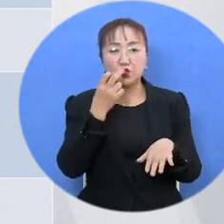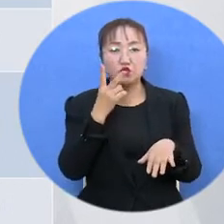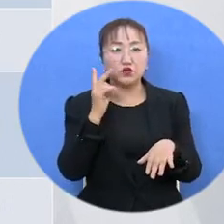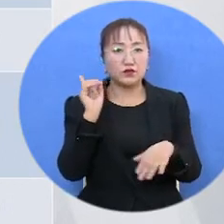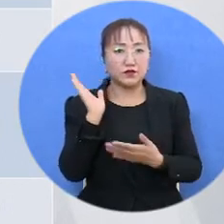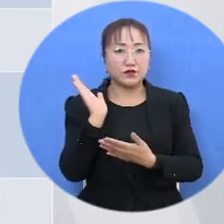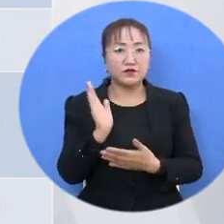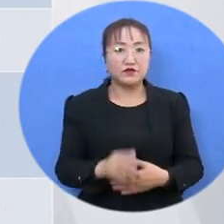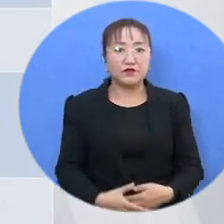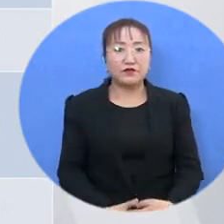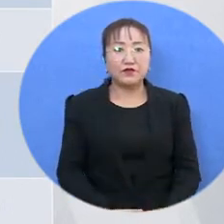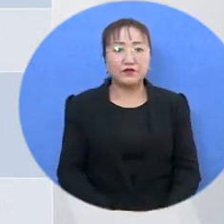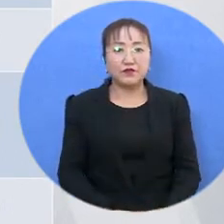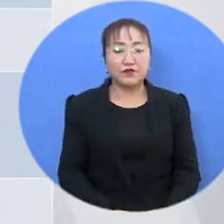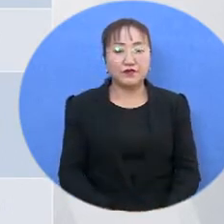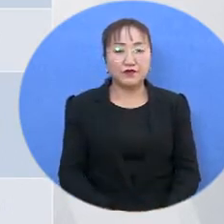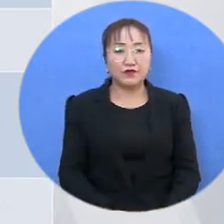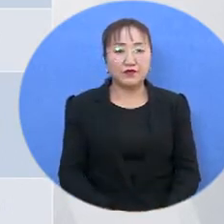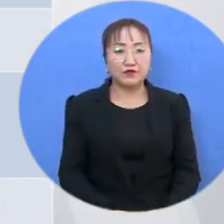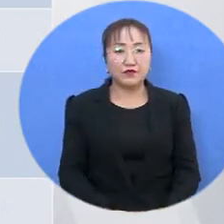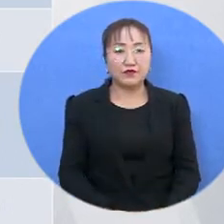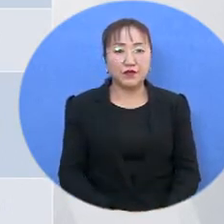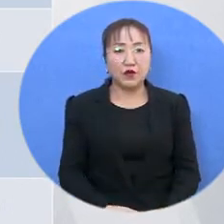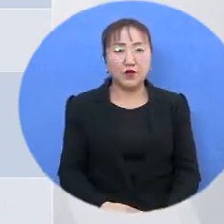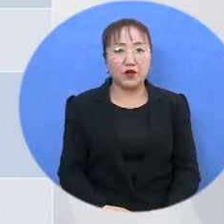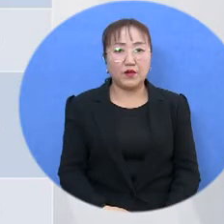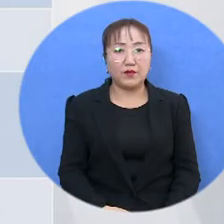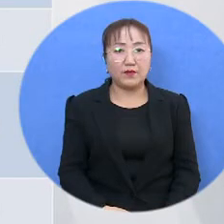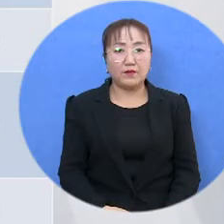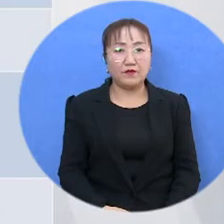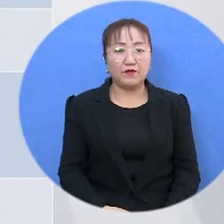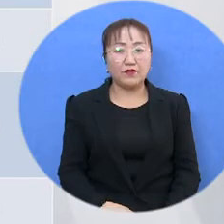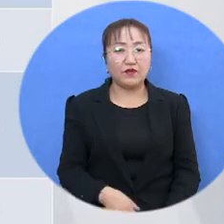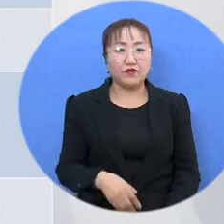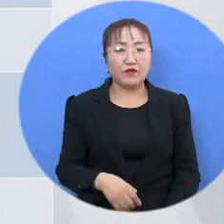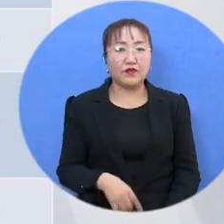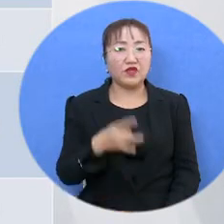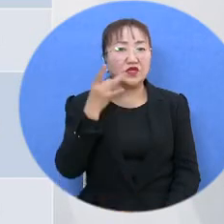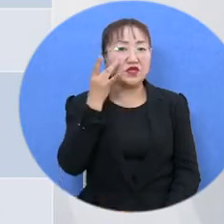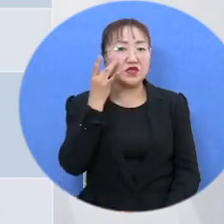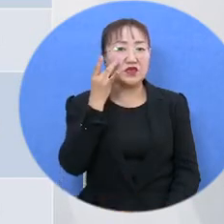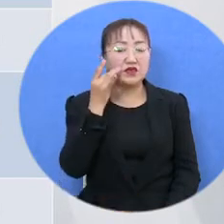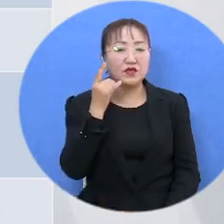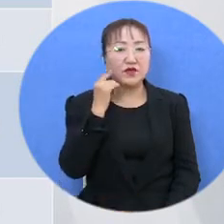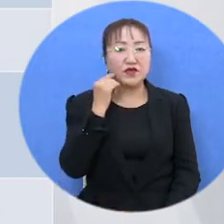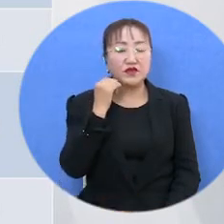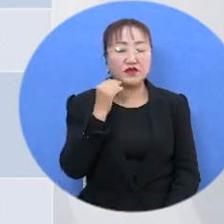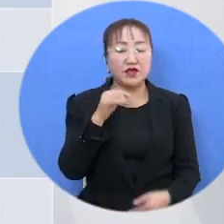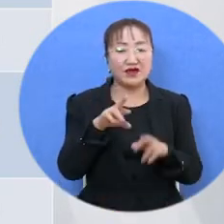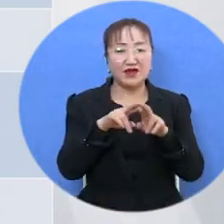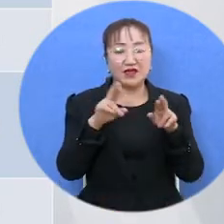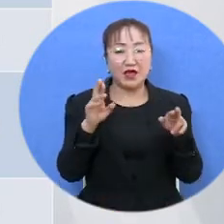47 кг байгаа бол дундаж үзүүлэлт нь 37 кг байна. За хүүхдийн 11 настай хүүхдүүдийн дээд үзүүлэлт нь